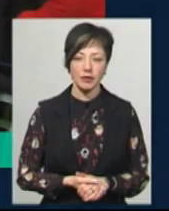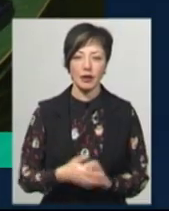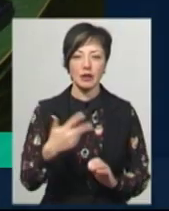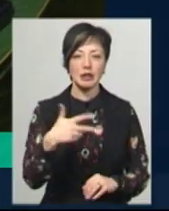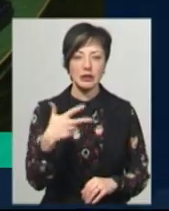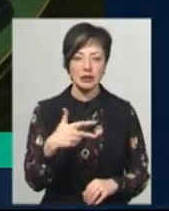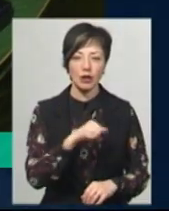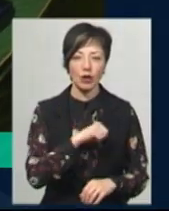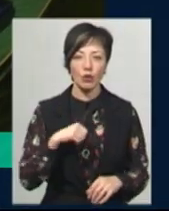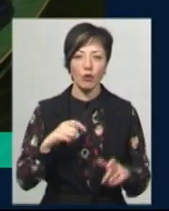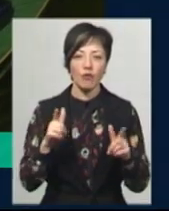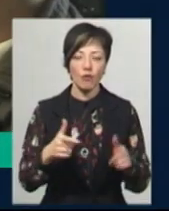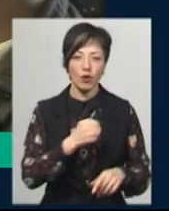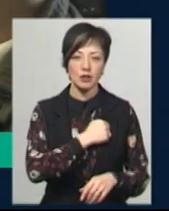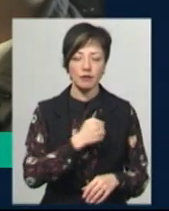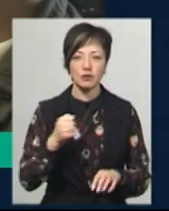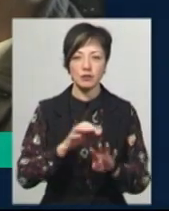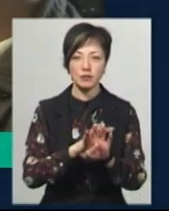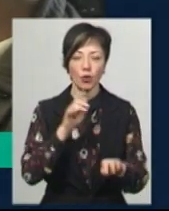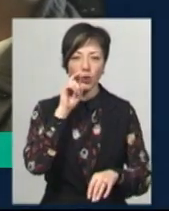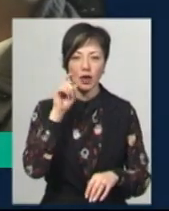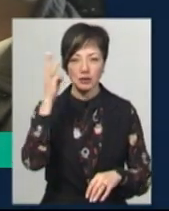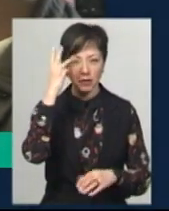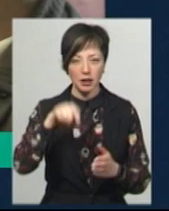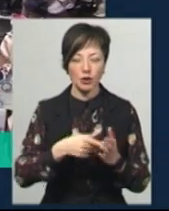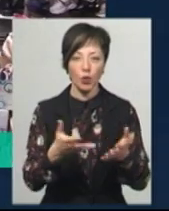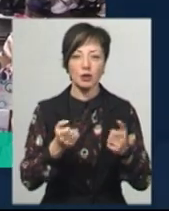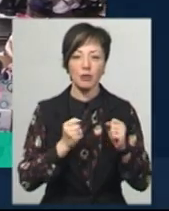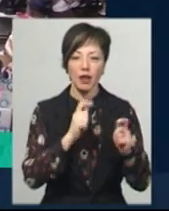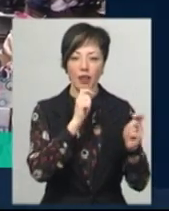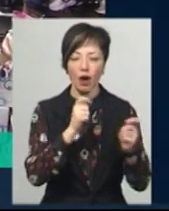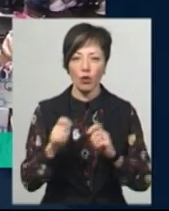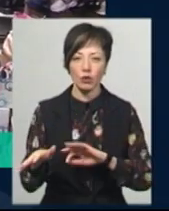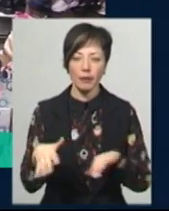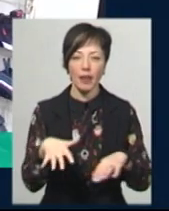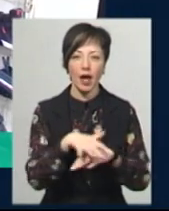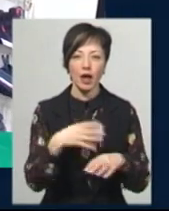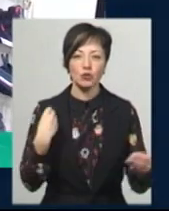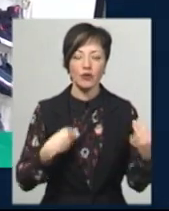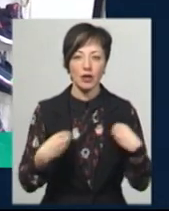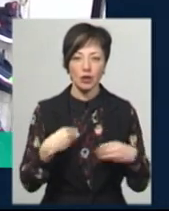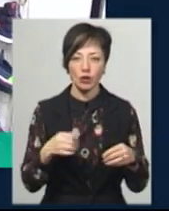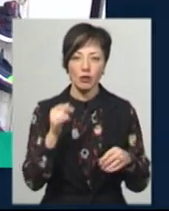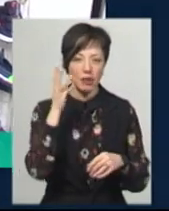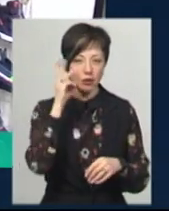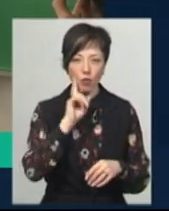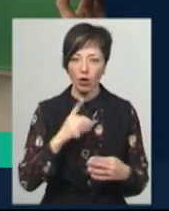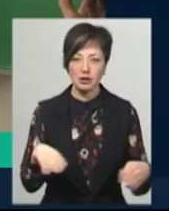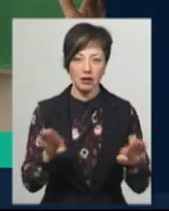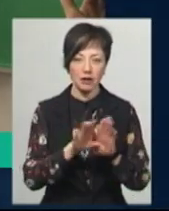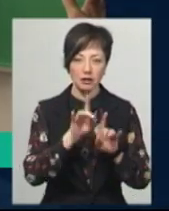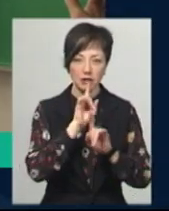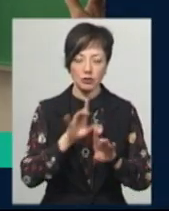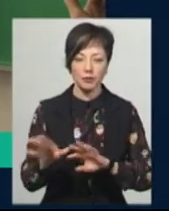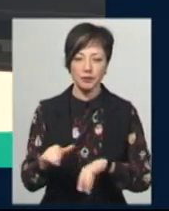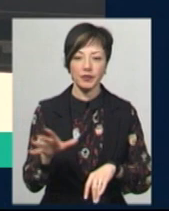Тридцять добровольців Збройних сил України з Хмельницького сьогодні отримали нагороди. Речовий ринок у Хмельницькому поки не закриватимуть на карантин.